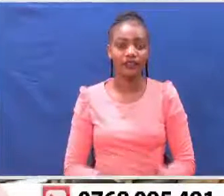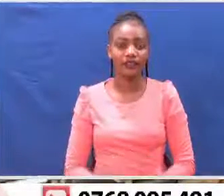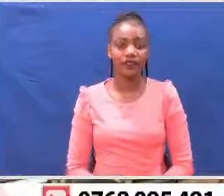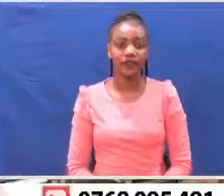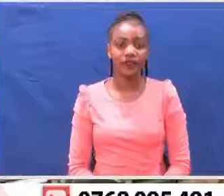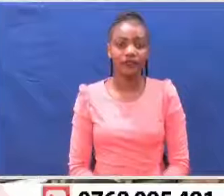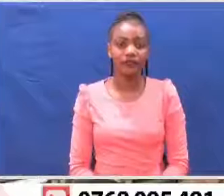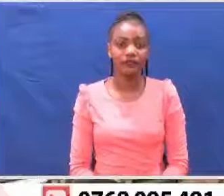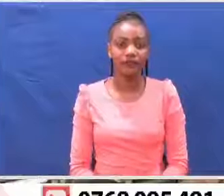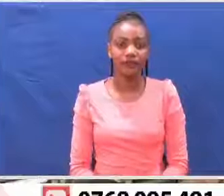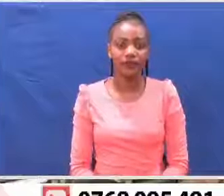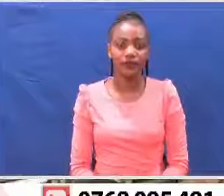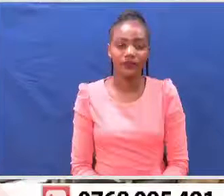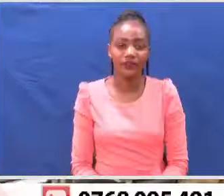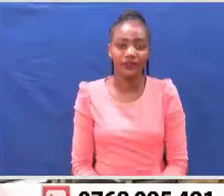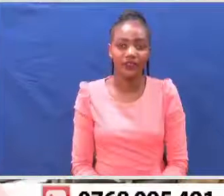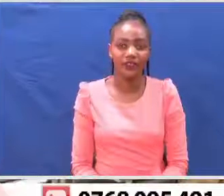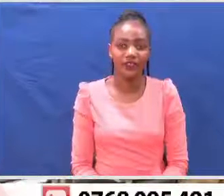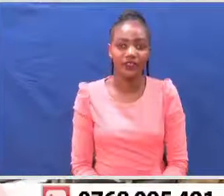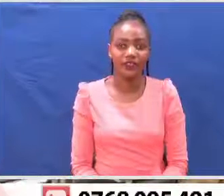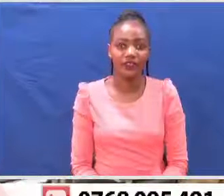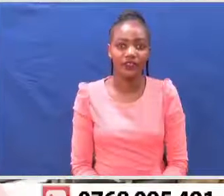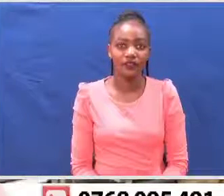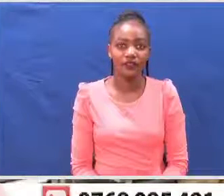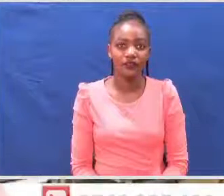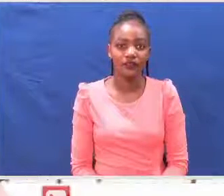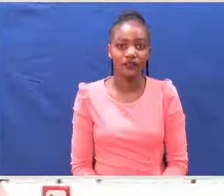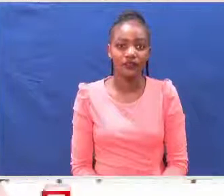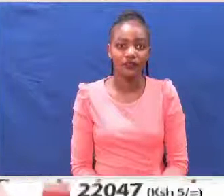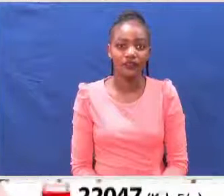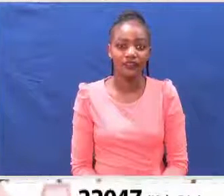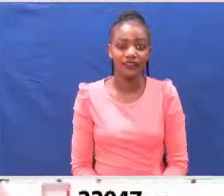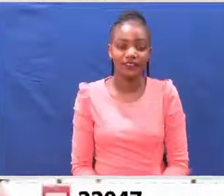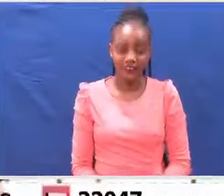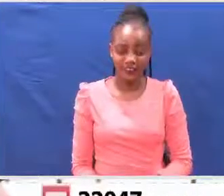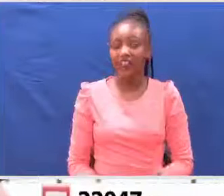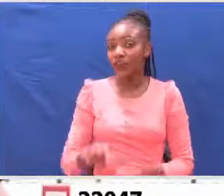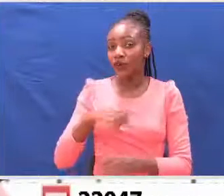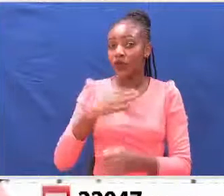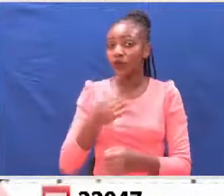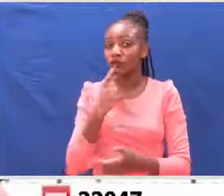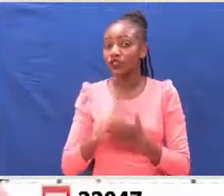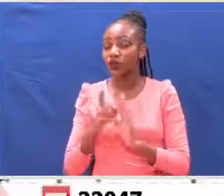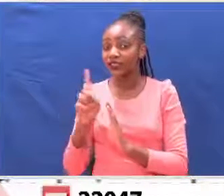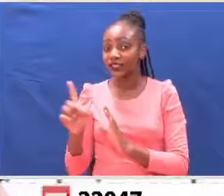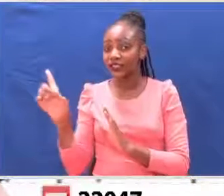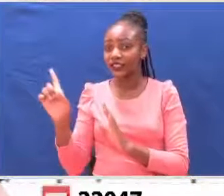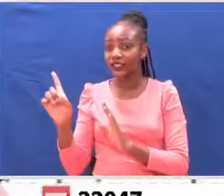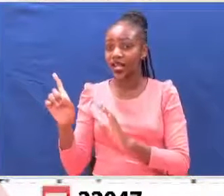The last date that then gives you the answer that will tell you and demonstrate that this was